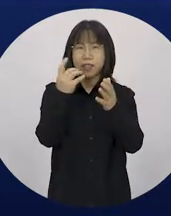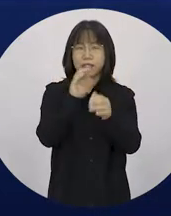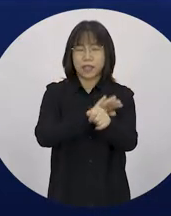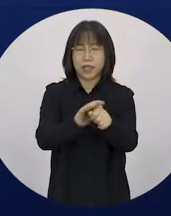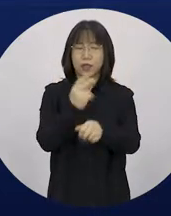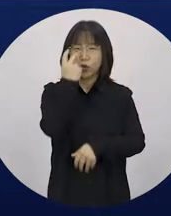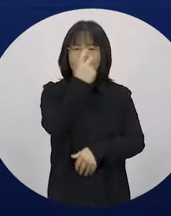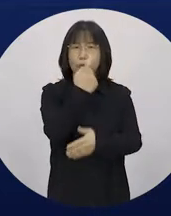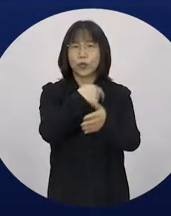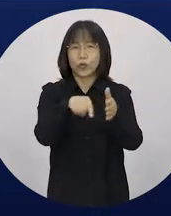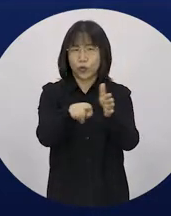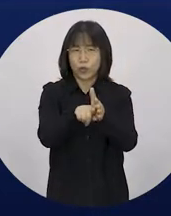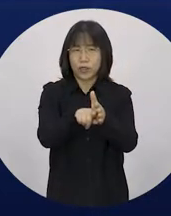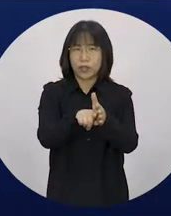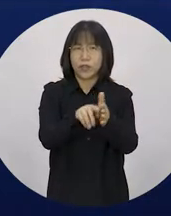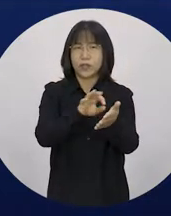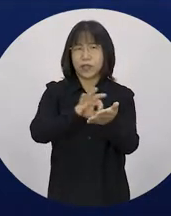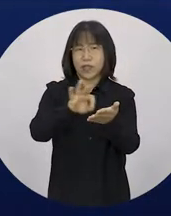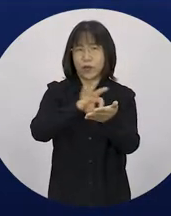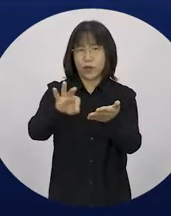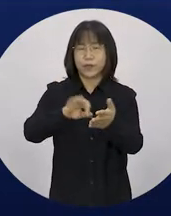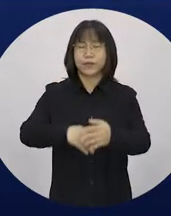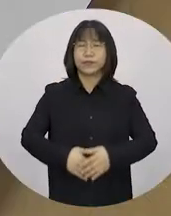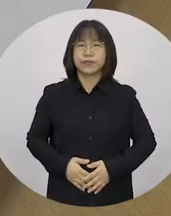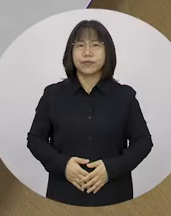길잡이 로 사용될 예정입니다